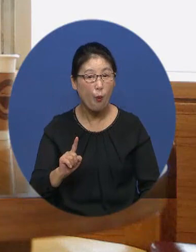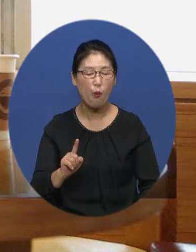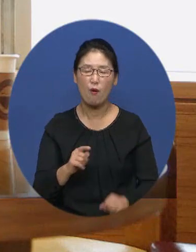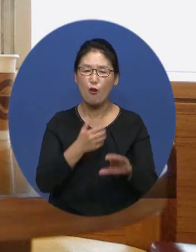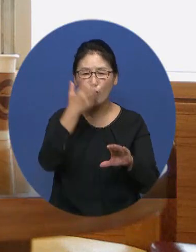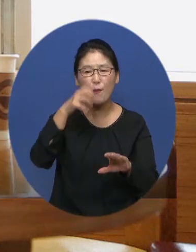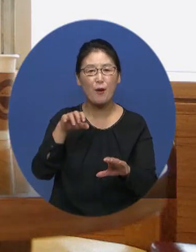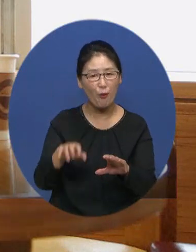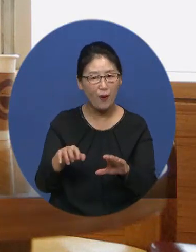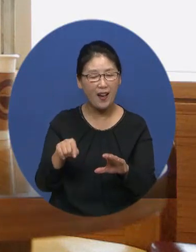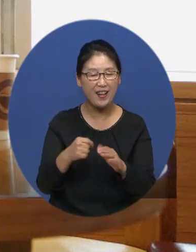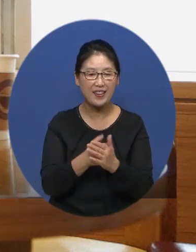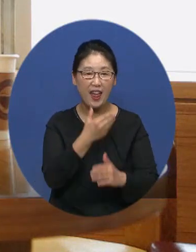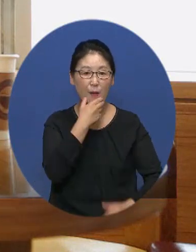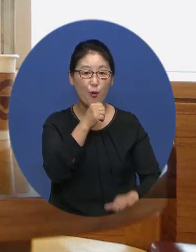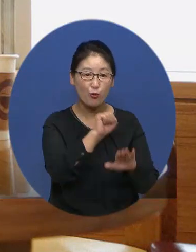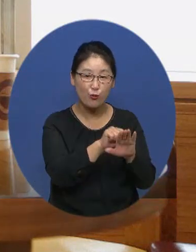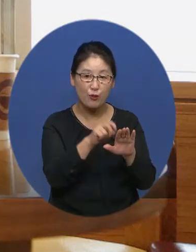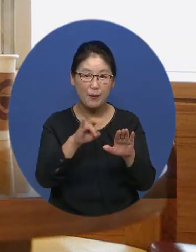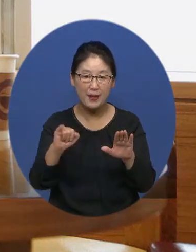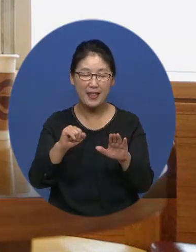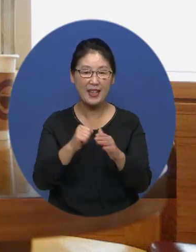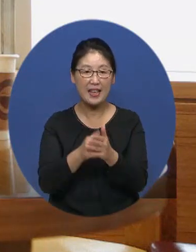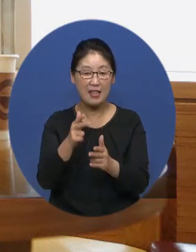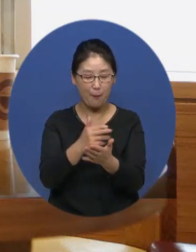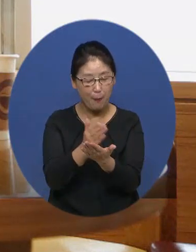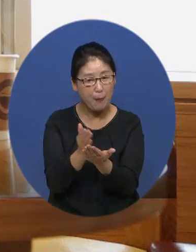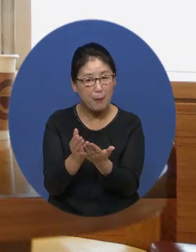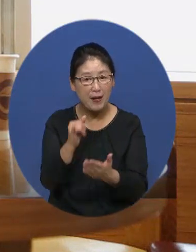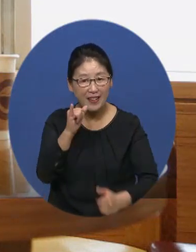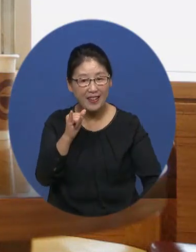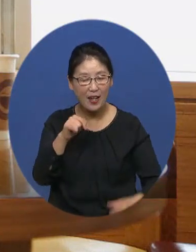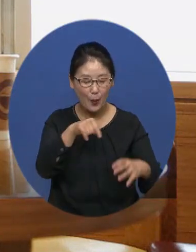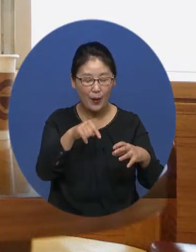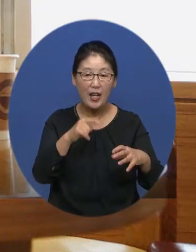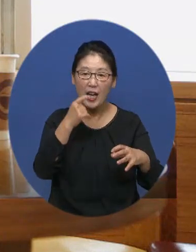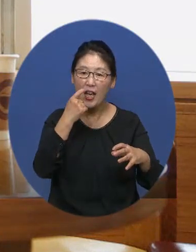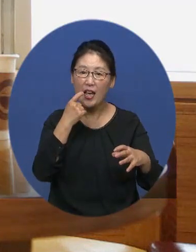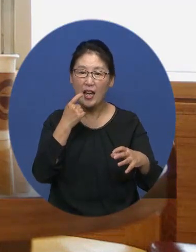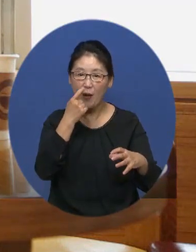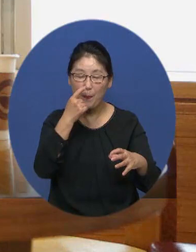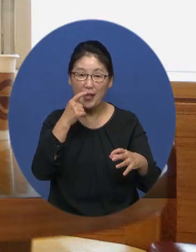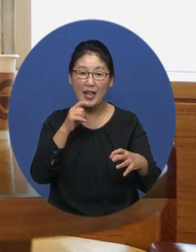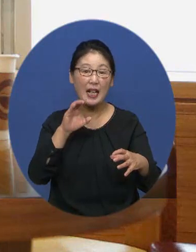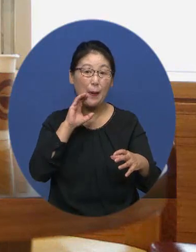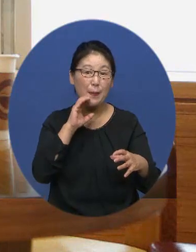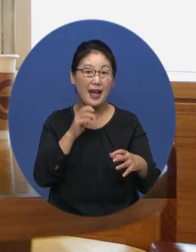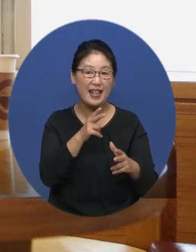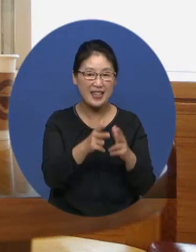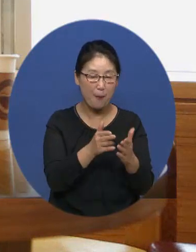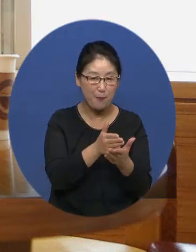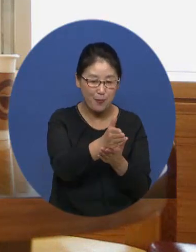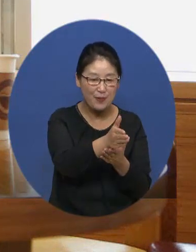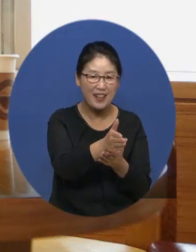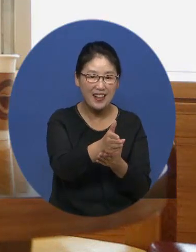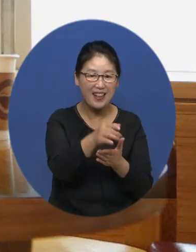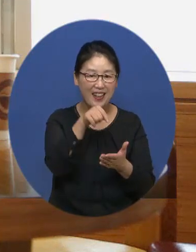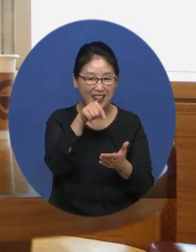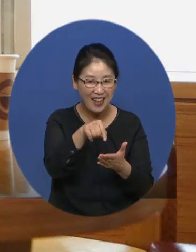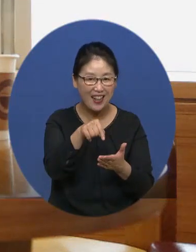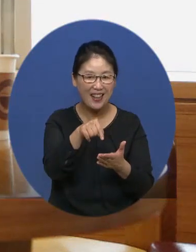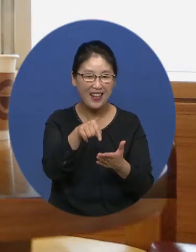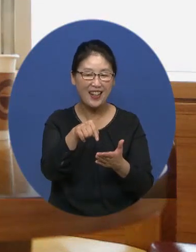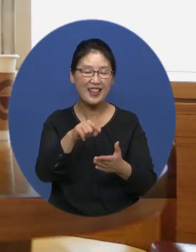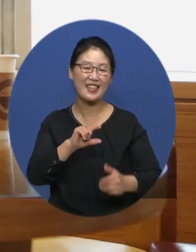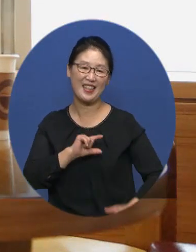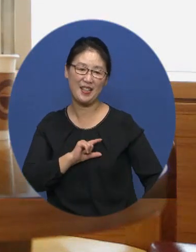행복 두드림에는 여러 가지 사업 분야가 있는데 그 중에 커피 사업부, 카페 사업부 중에 이름을 이제 말하면 브랜드라고